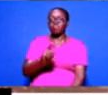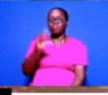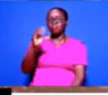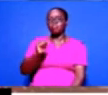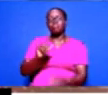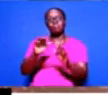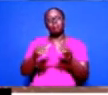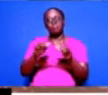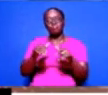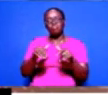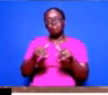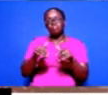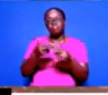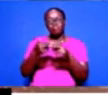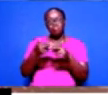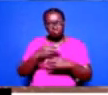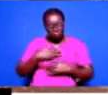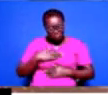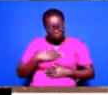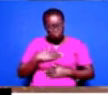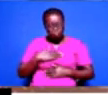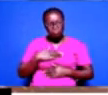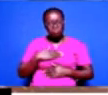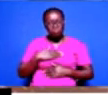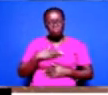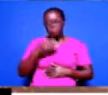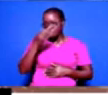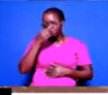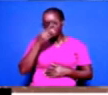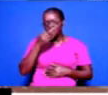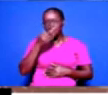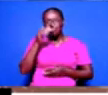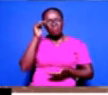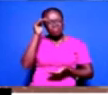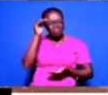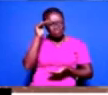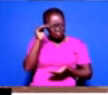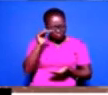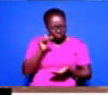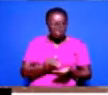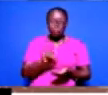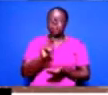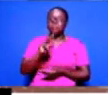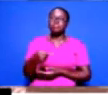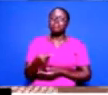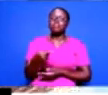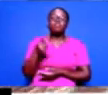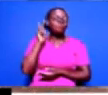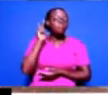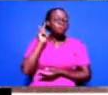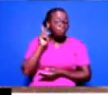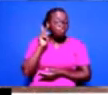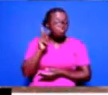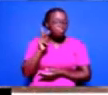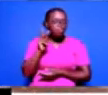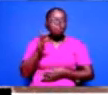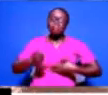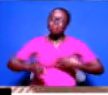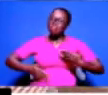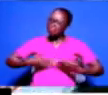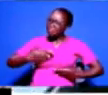ambaye alikuwa ni mheshimiwa deputy president wakarudiza mpaka 2000 pale Kisii. Na sisi tukafurahia na